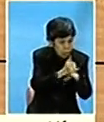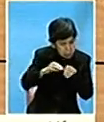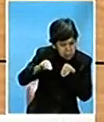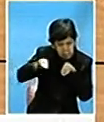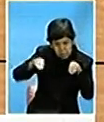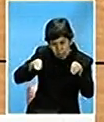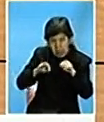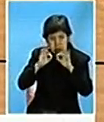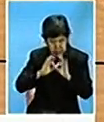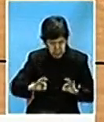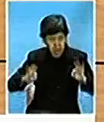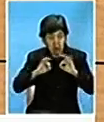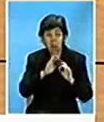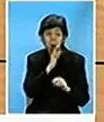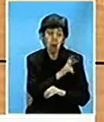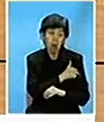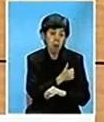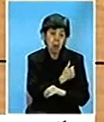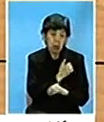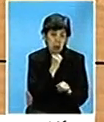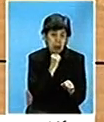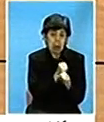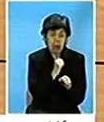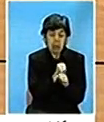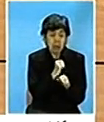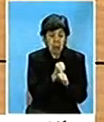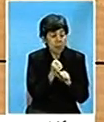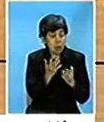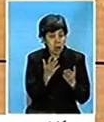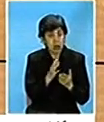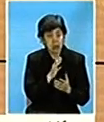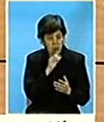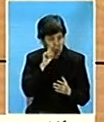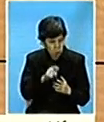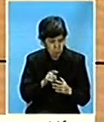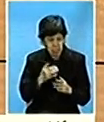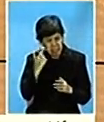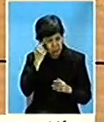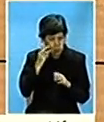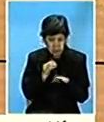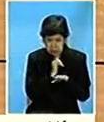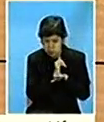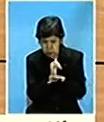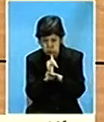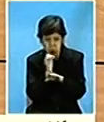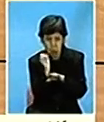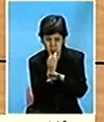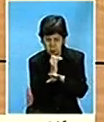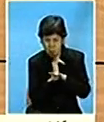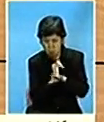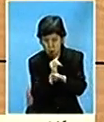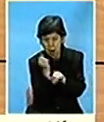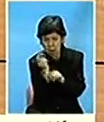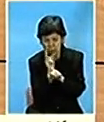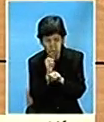ที่นั่นแต่ว่าถ้าโรงพยาบาลไม่มีศักยภาพเพียงพอจำเป็นต้องมีการขนส่งไปโรงพยาบาลที่มีศักยภาพที่จะรักษ